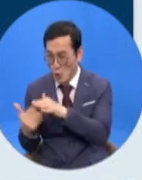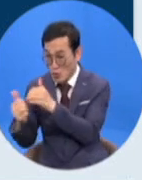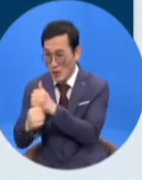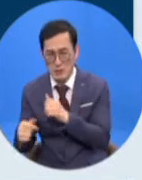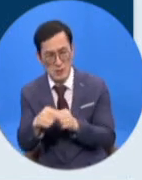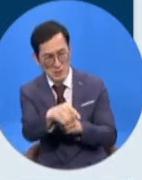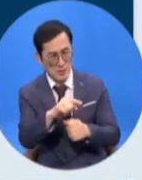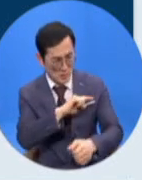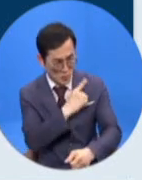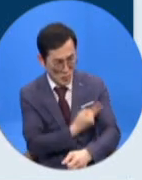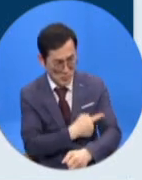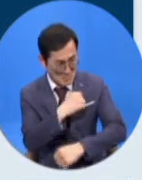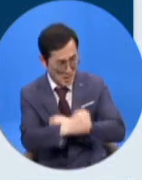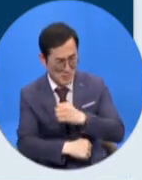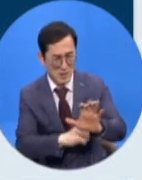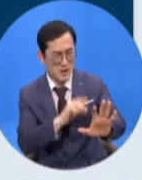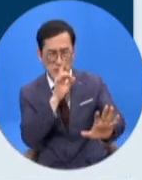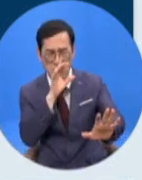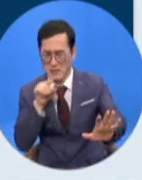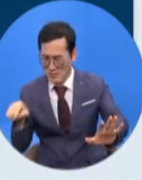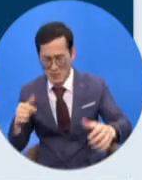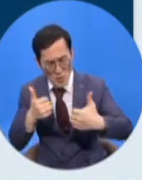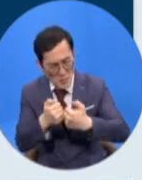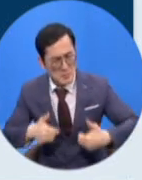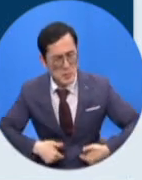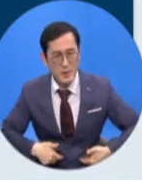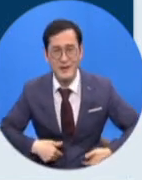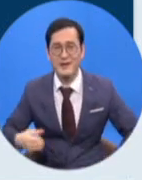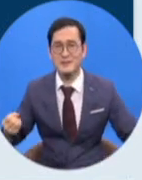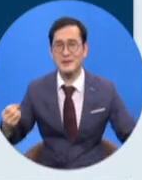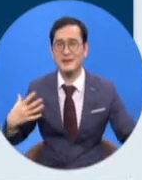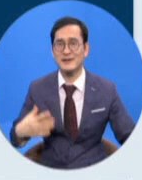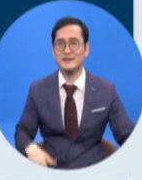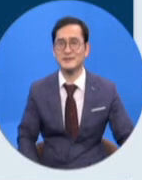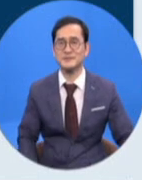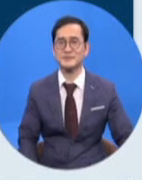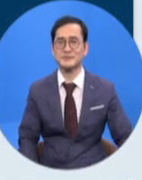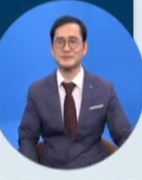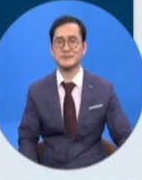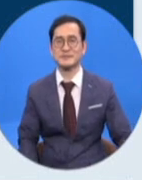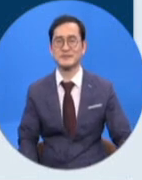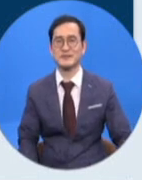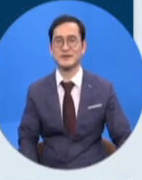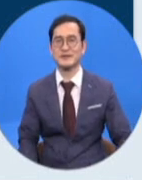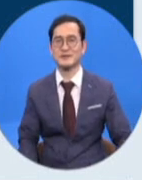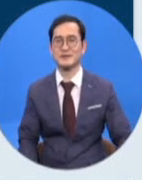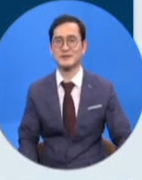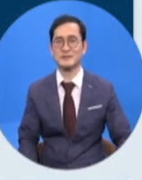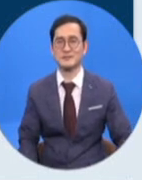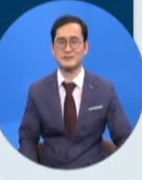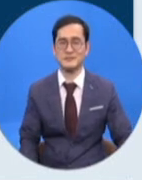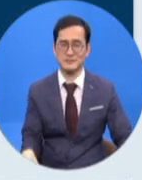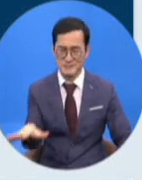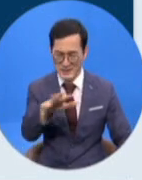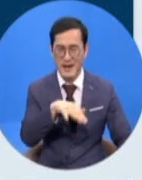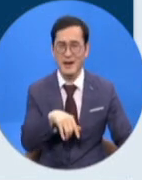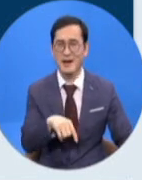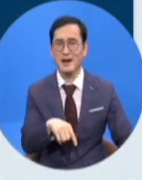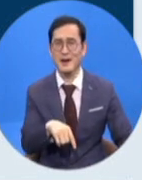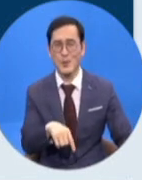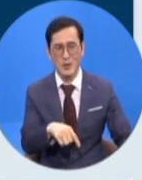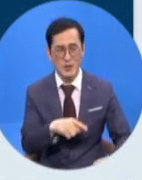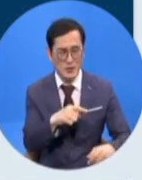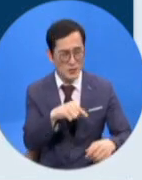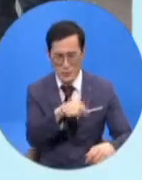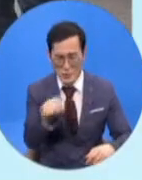해드리고 싶어요 물론 당 대표가 어떤 결정을 할 수 있고 또 경주 니가 결정을 할 수 있지만 그렇다 하더라도 후보들의 의견을 한번